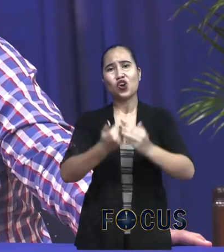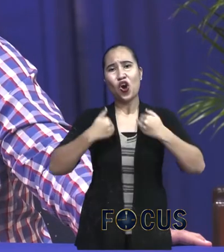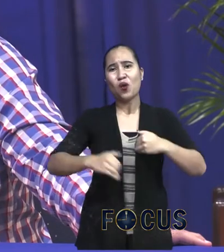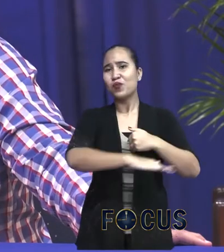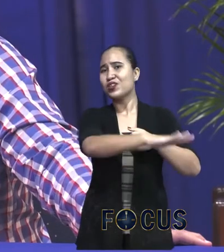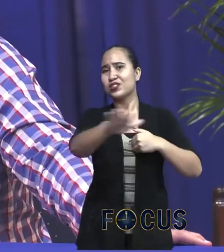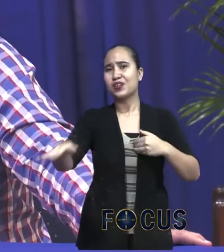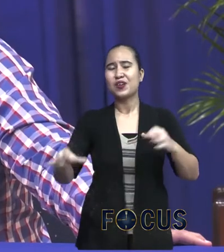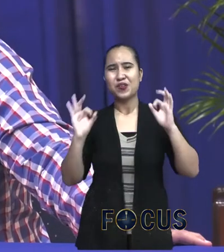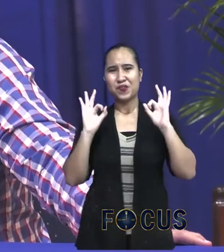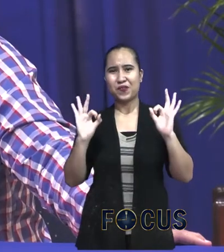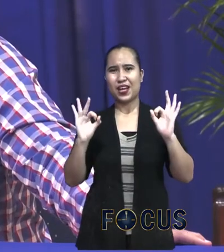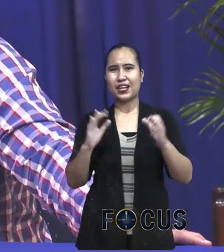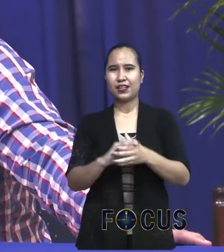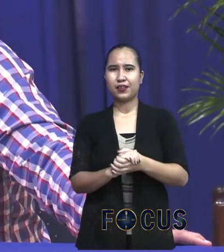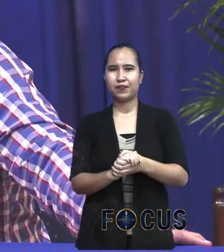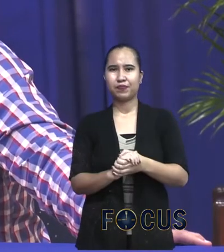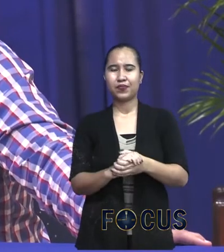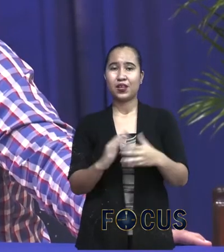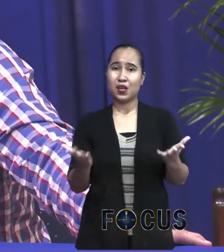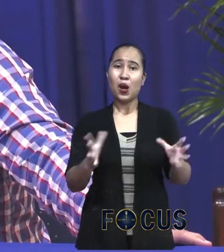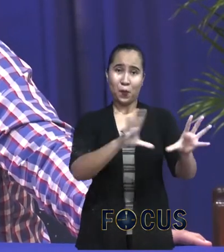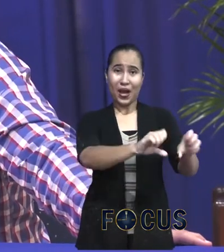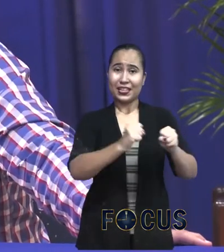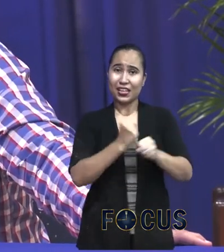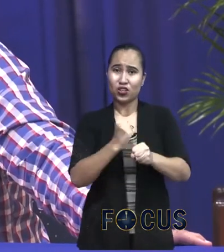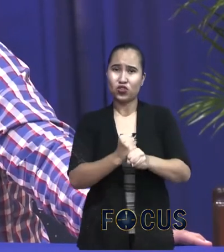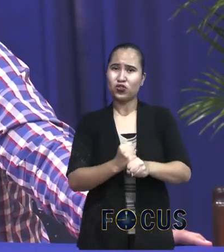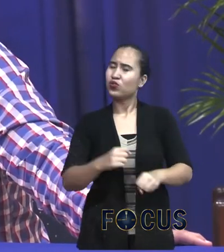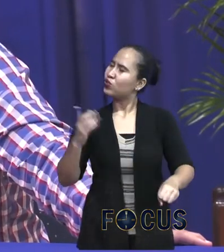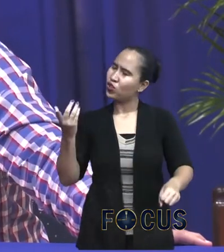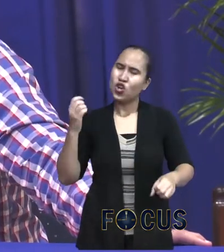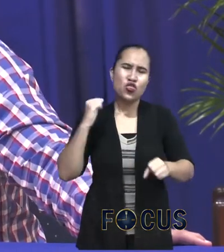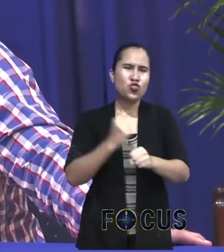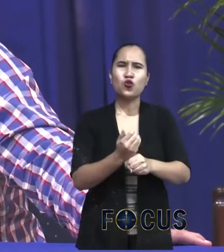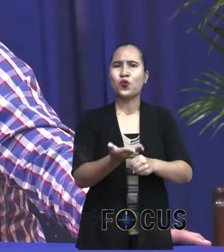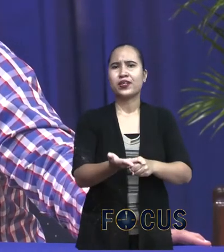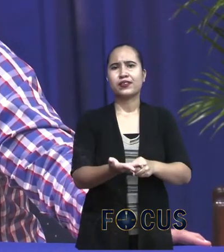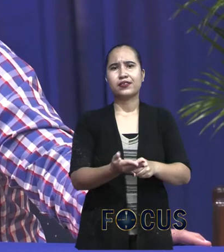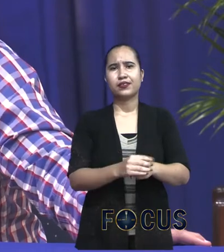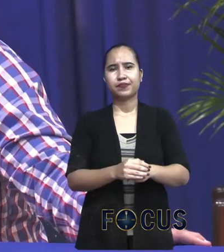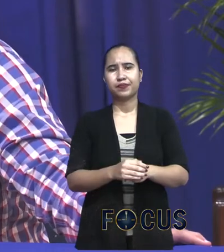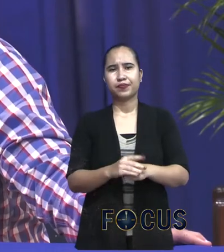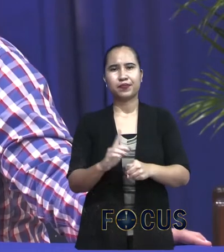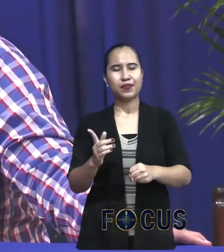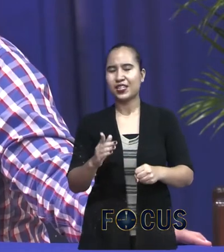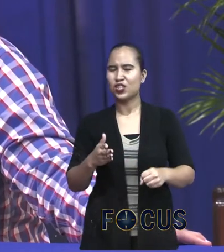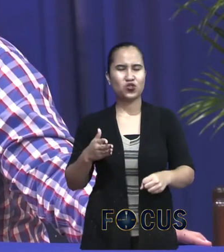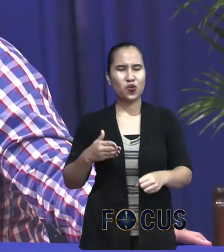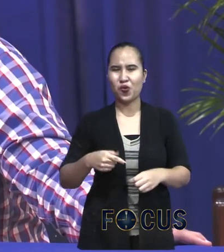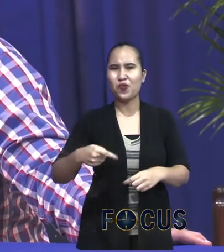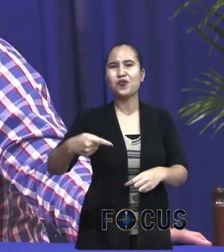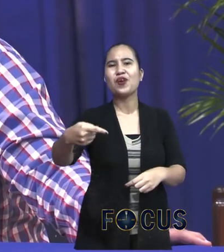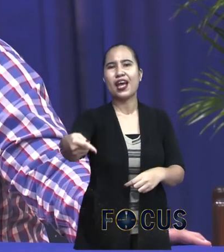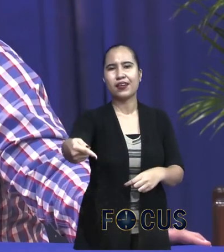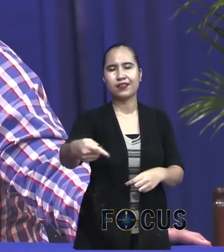u maatregelen nodig, neemt u maatregelen. Maar ga niet zo ver buiten